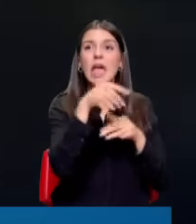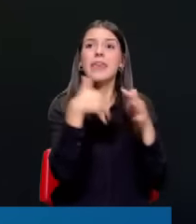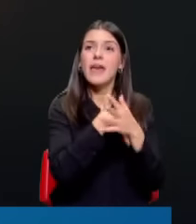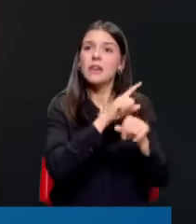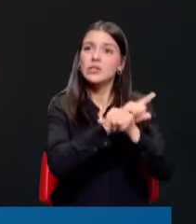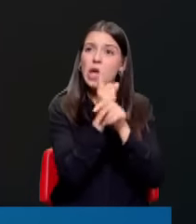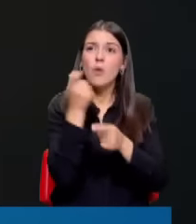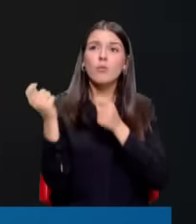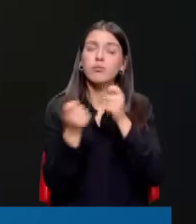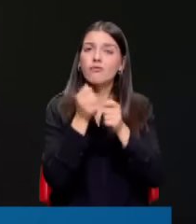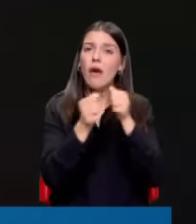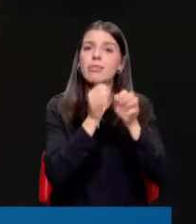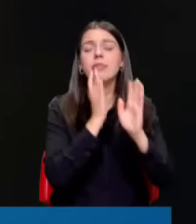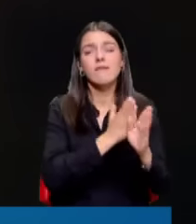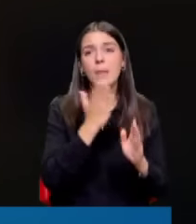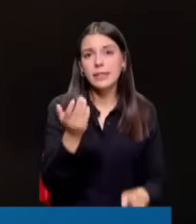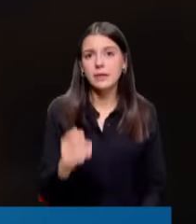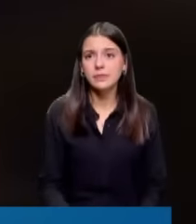etti.